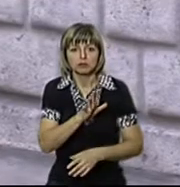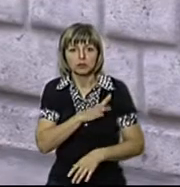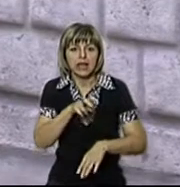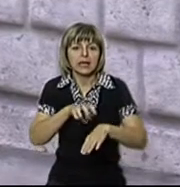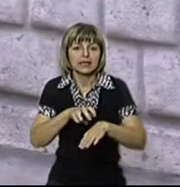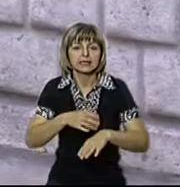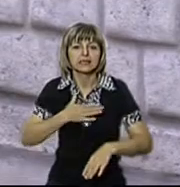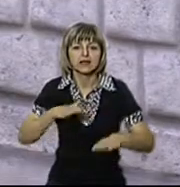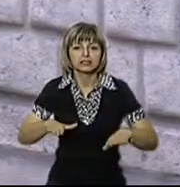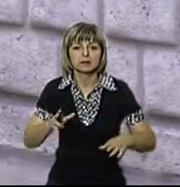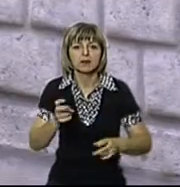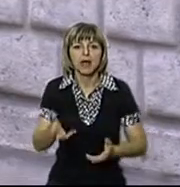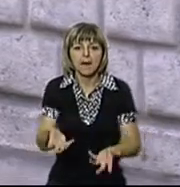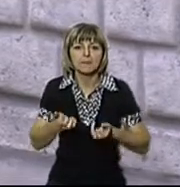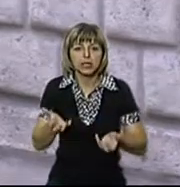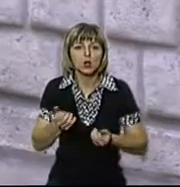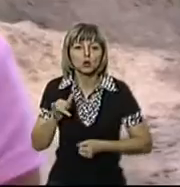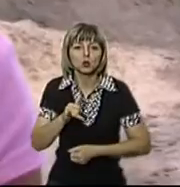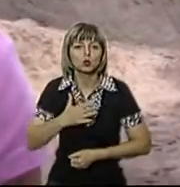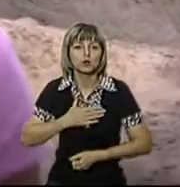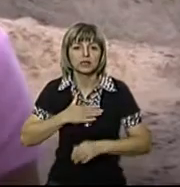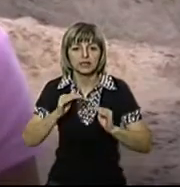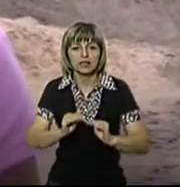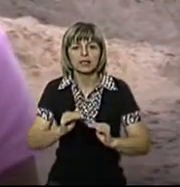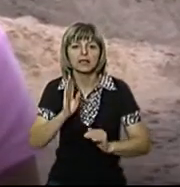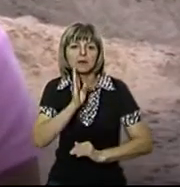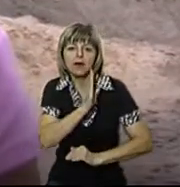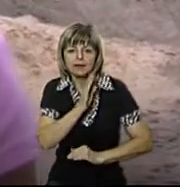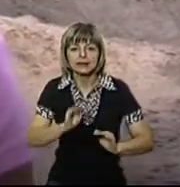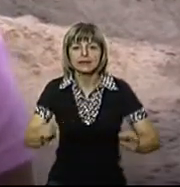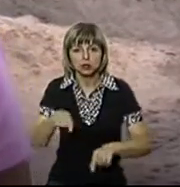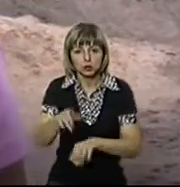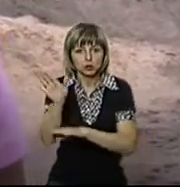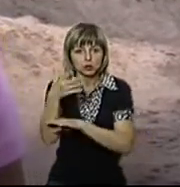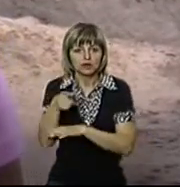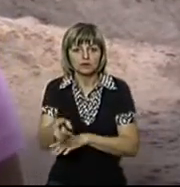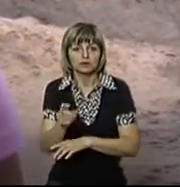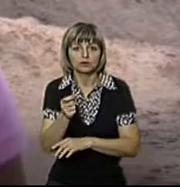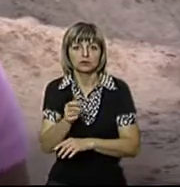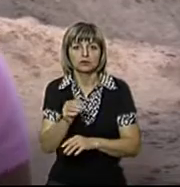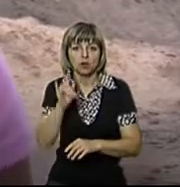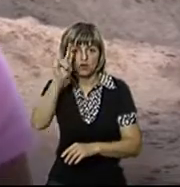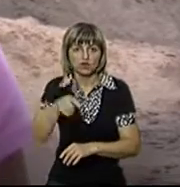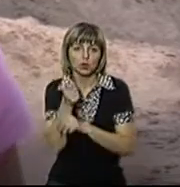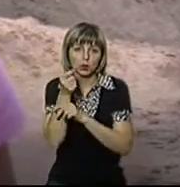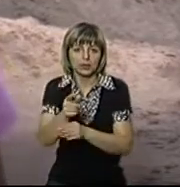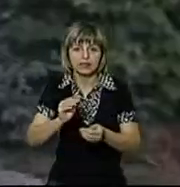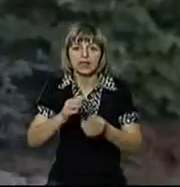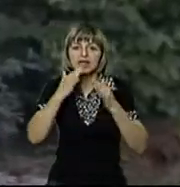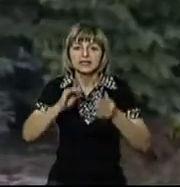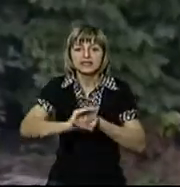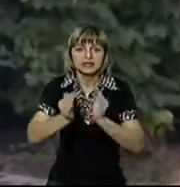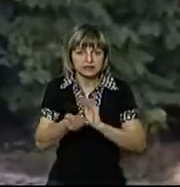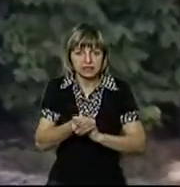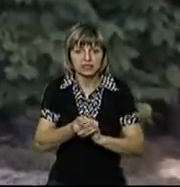місцева наша на прийомі у моєї мами, діти ті, які тут гуляли, то вони в вікно кидали сніжки, машину нам подерли. Вона